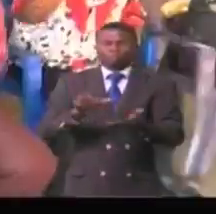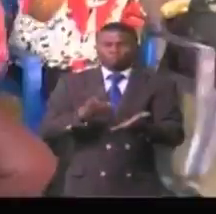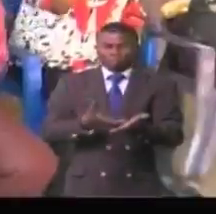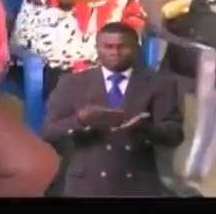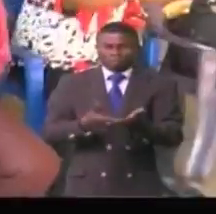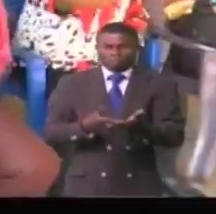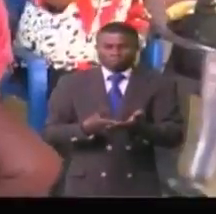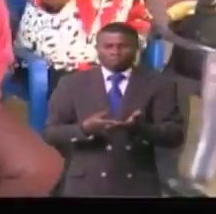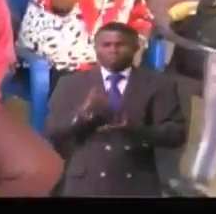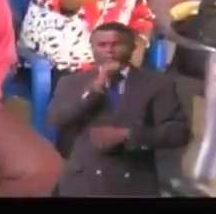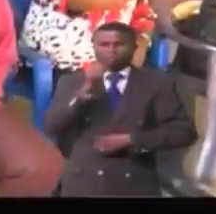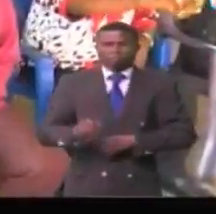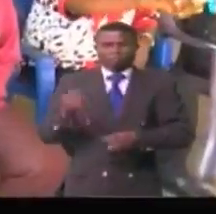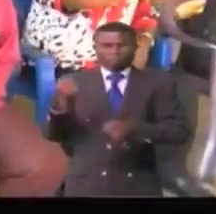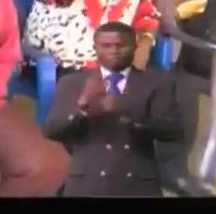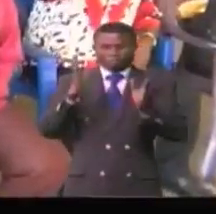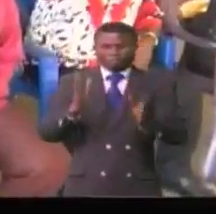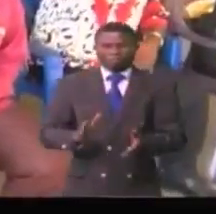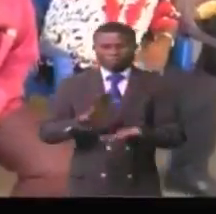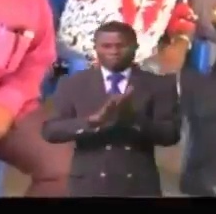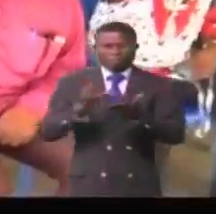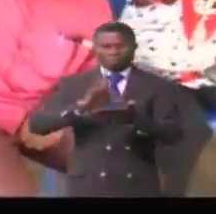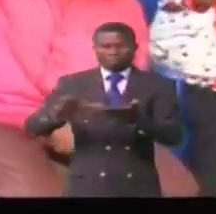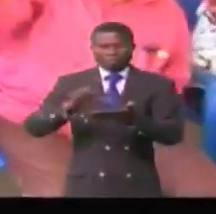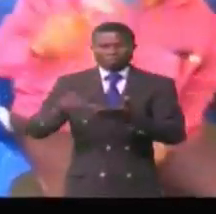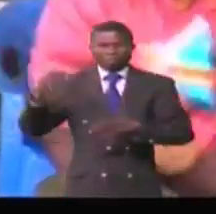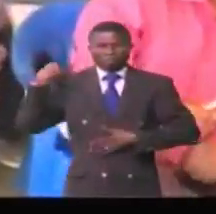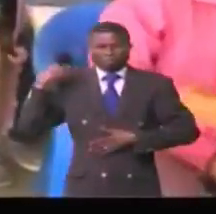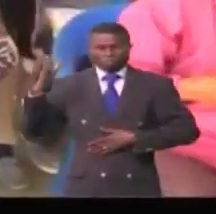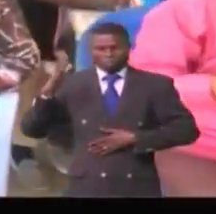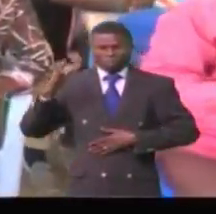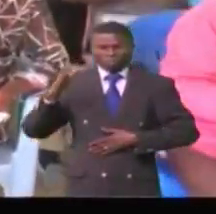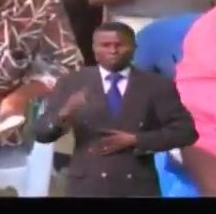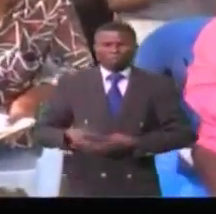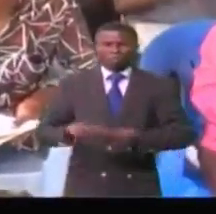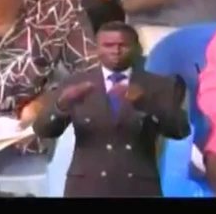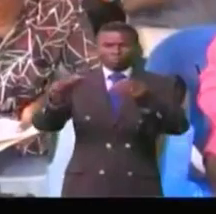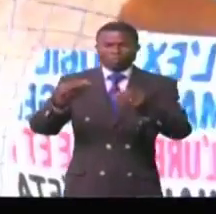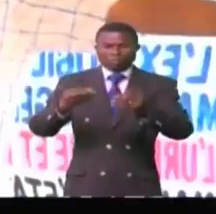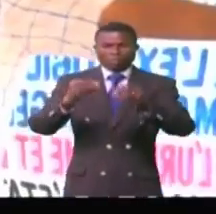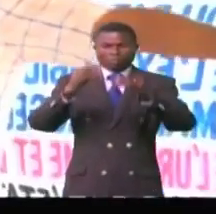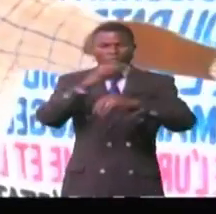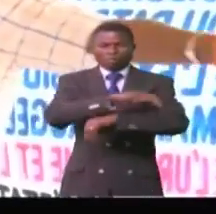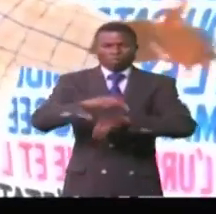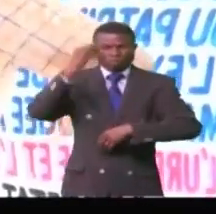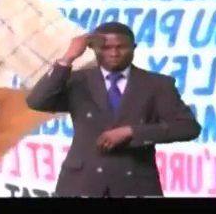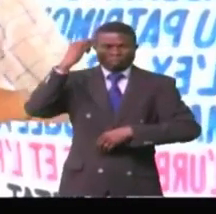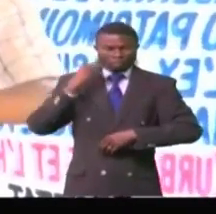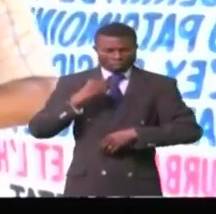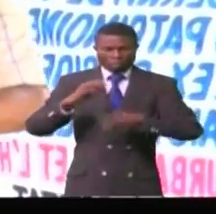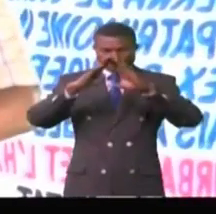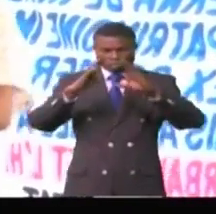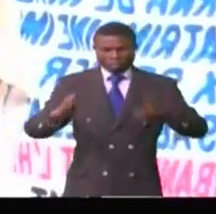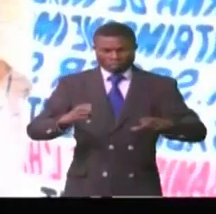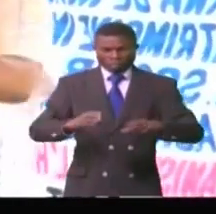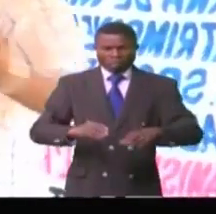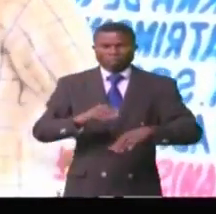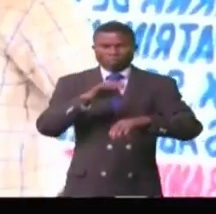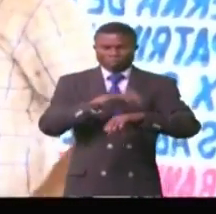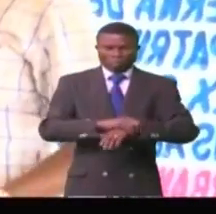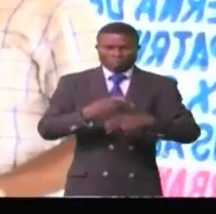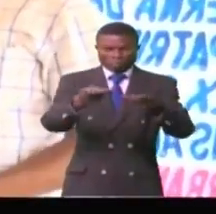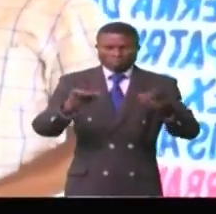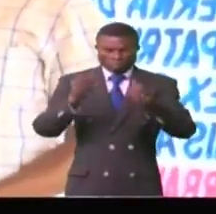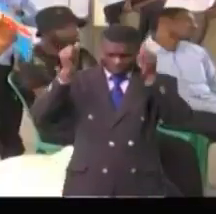Ces ex-agents devenus locataires de l'État sont remettent au ministère de l'Urbanisme et Habitat qui les maintient sur les sites